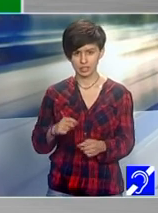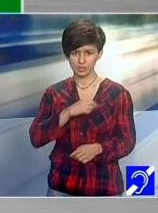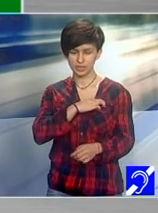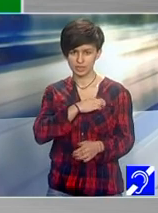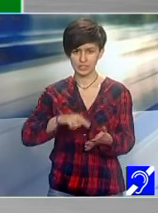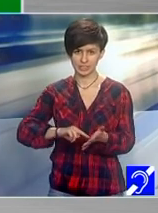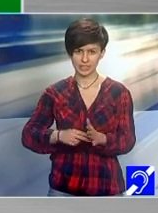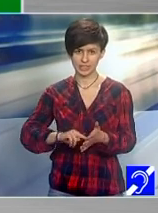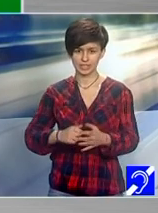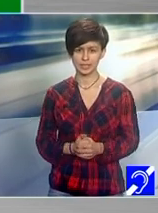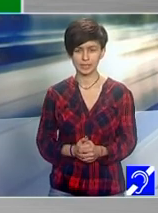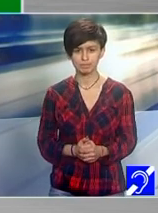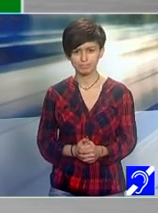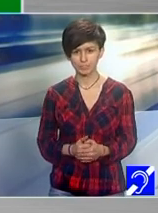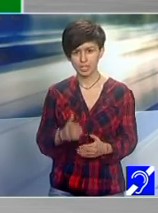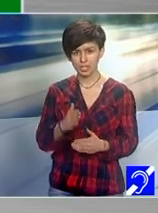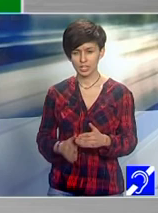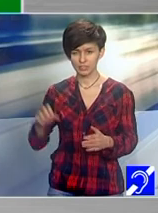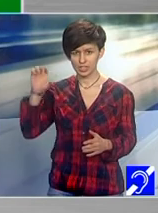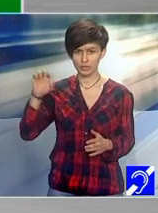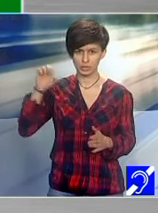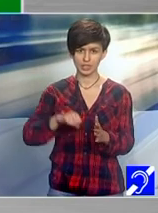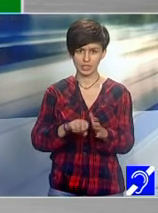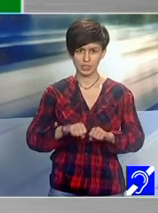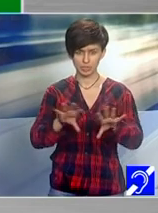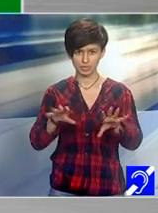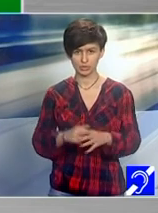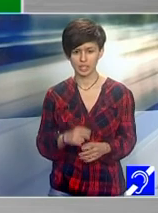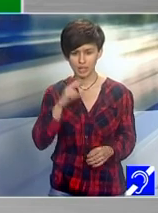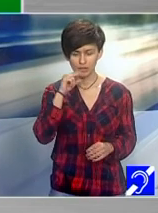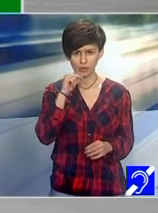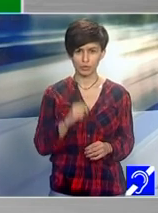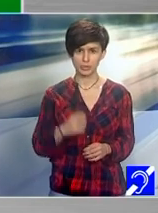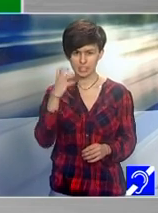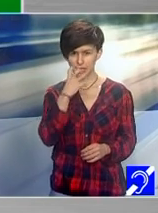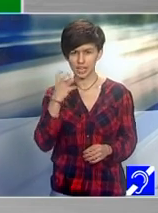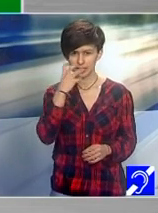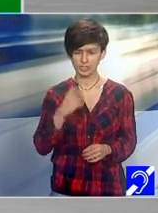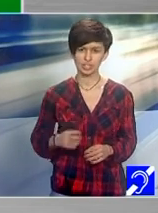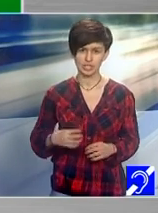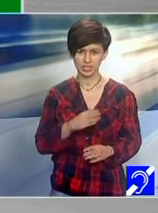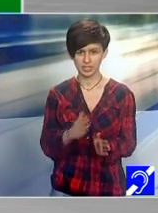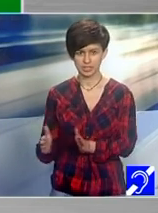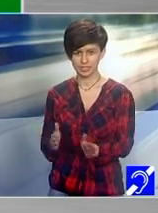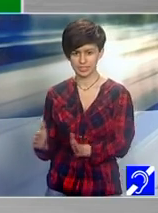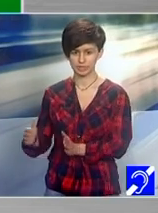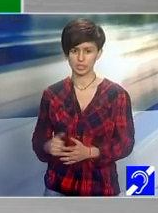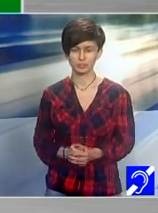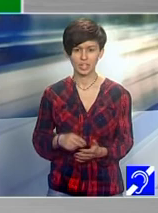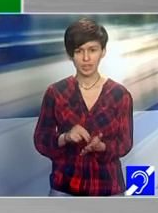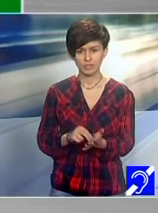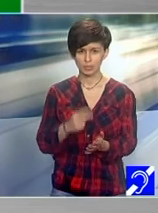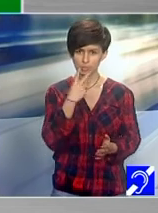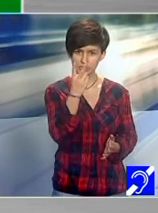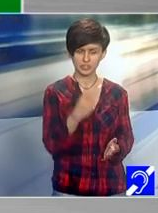emisiunii vom vorbi despre alergiile de sezon. Dar mai întâi vă propun să vedem ce s-a întâmplat la Salonul Internațional